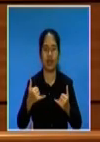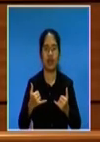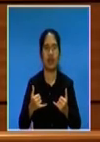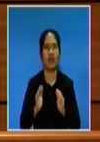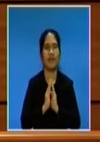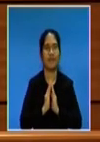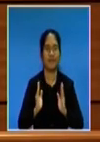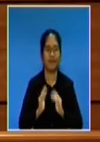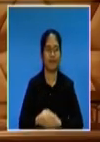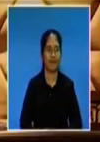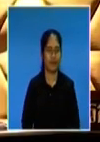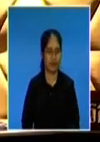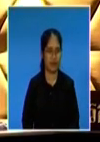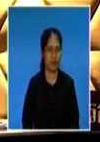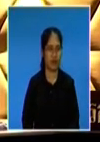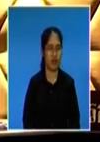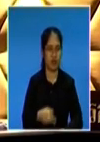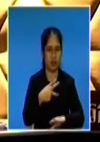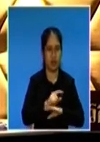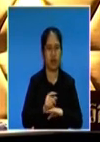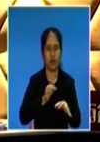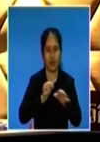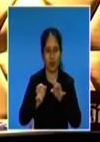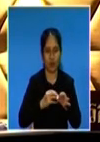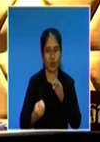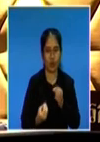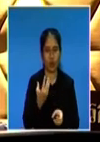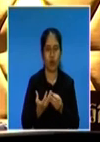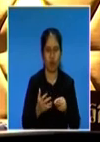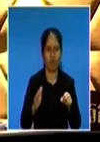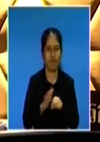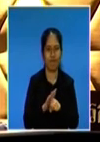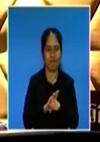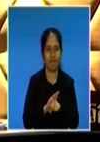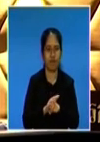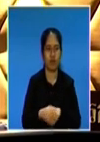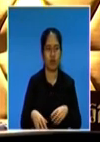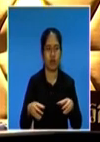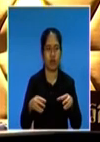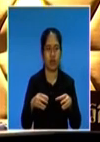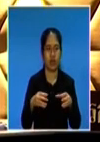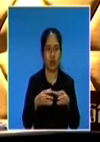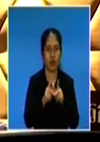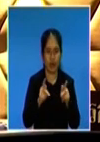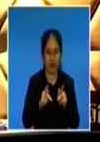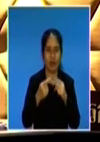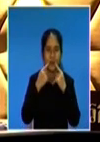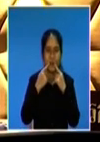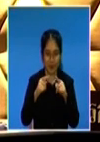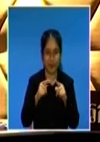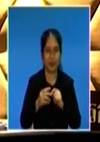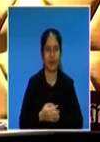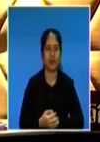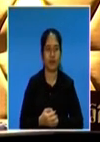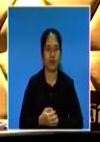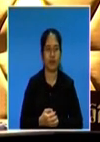ขอบคุณค่ะอภิปรายกันมาพอสมควรแล้วนะคะขอเรียนเชิญท่านประธานกรรมาธิการตอบข้อชี้แจงข้อซักถามของคณะ กับเรียนท่